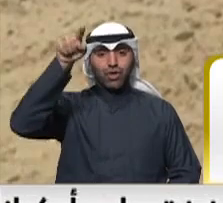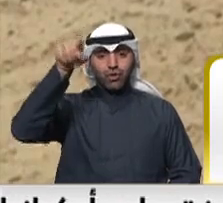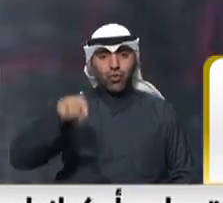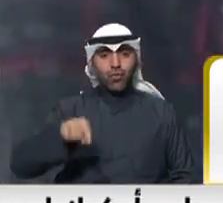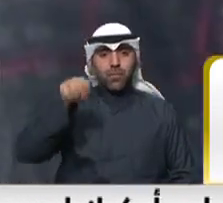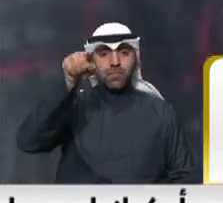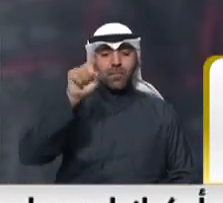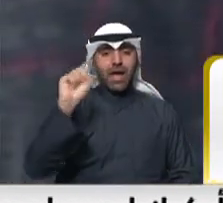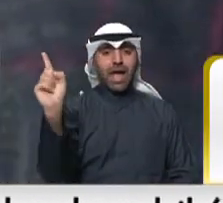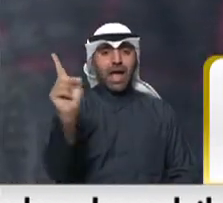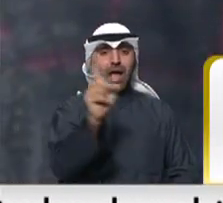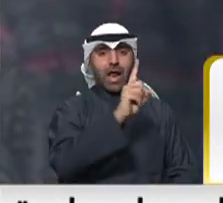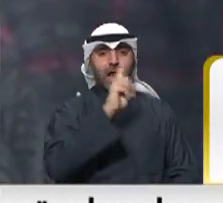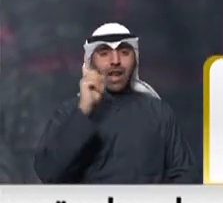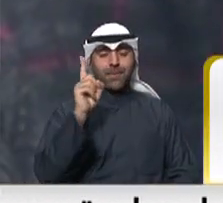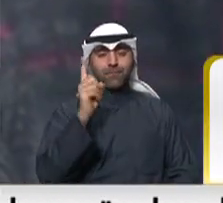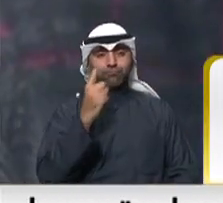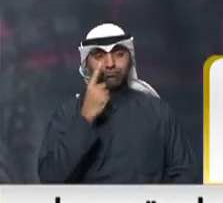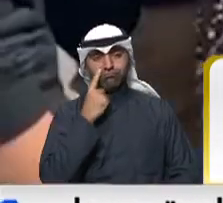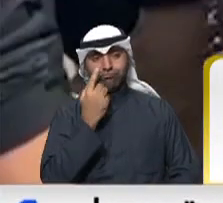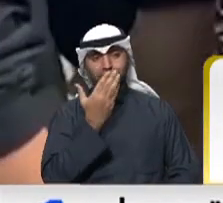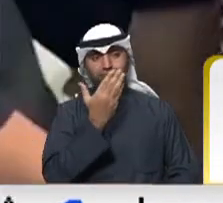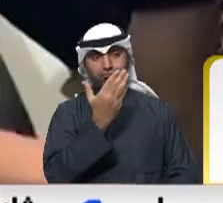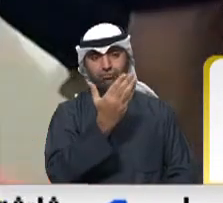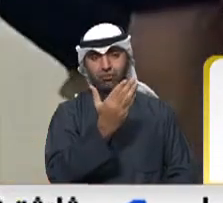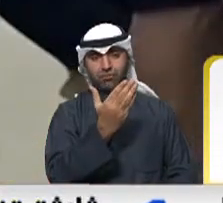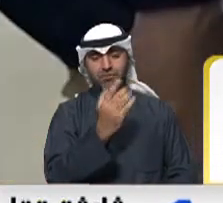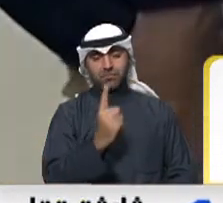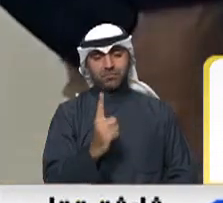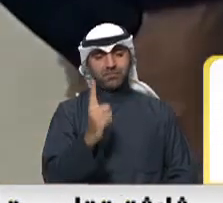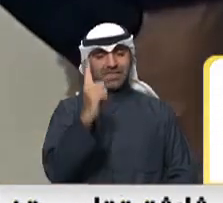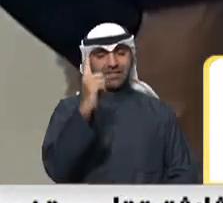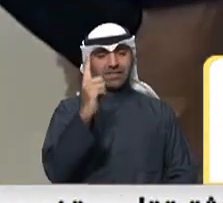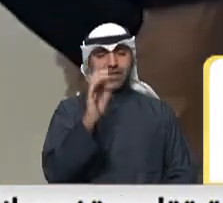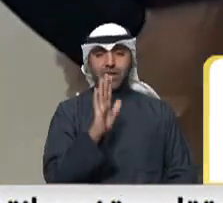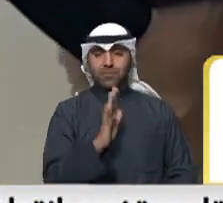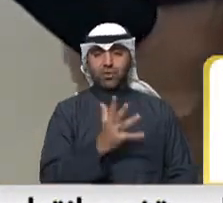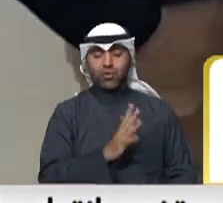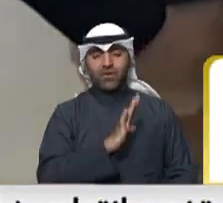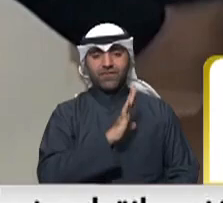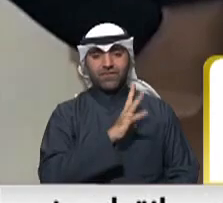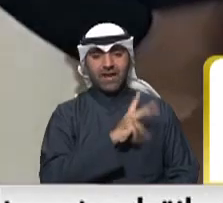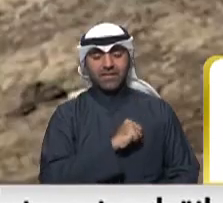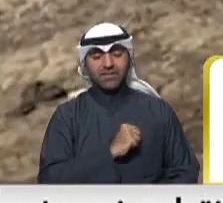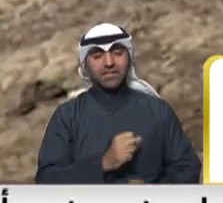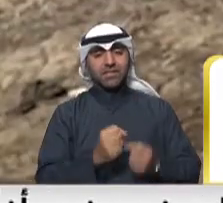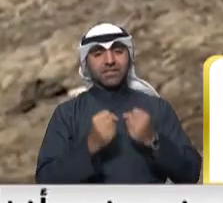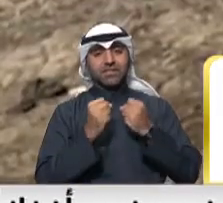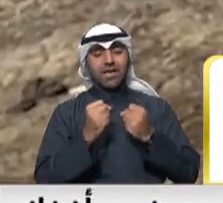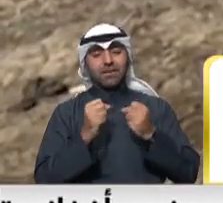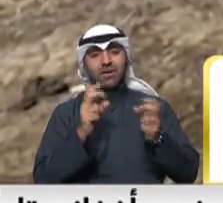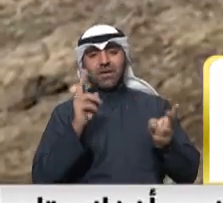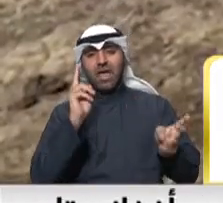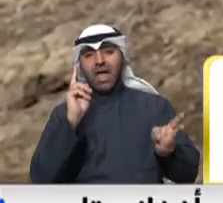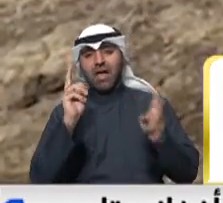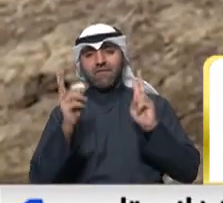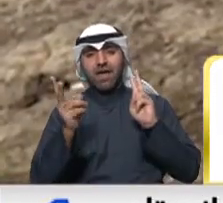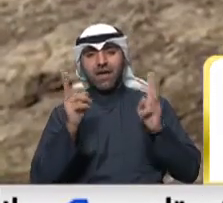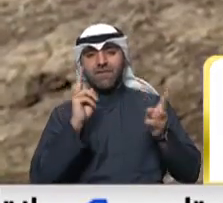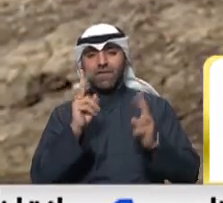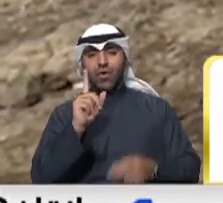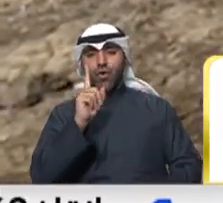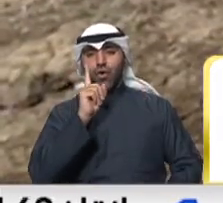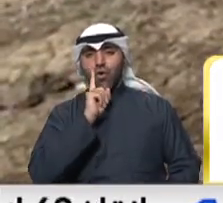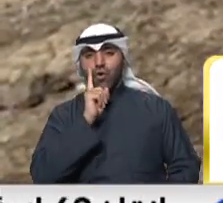الهلال الاحمر الفلسطيني ان 37 اما يستشهد يوميا بالعدوان الاسرائيلي المستمر على قطاع